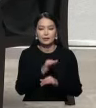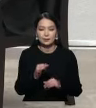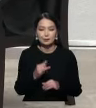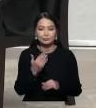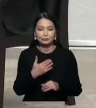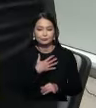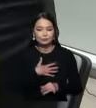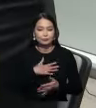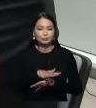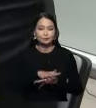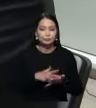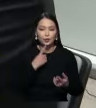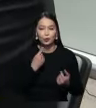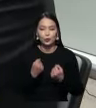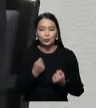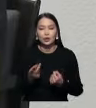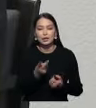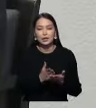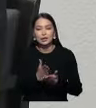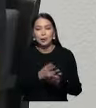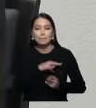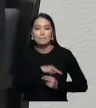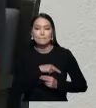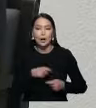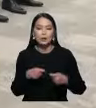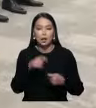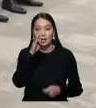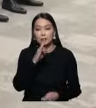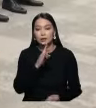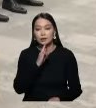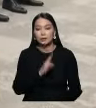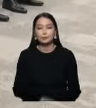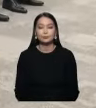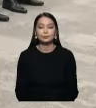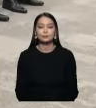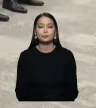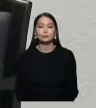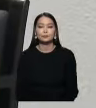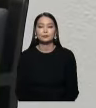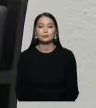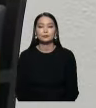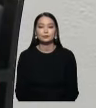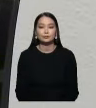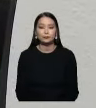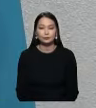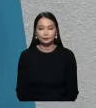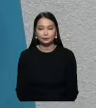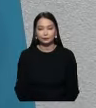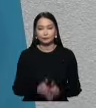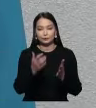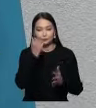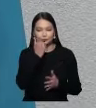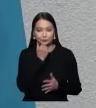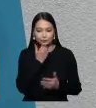приверженность дальнейшему укреплению стратегического партнерства с Казахстаном. Я много раз подчеркивал, еще раз хочу сказать, спорт должен